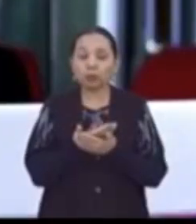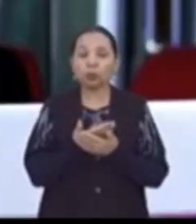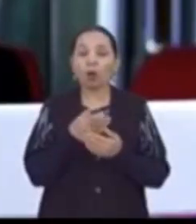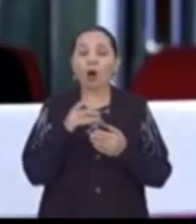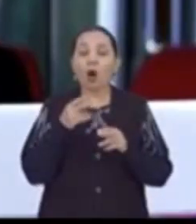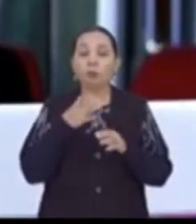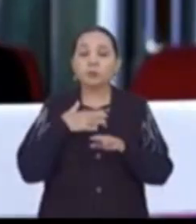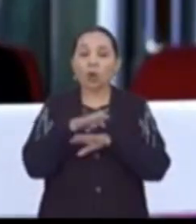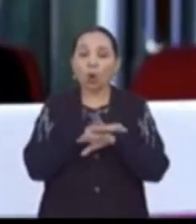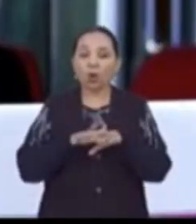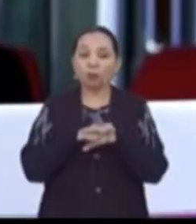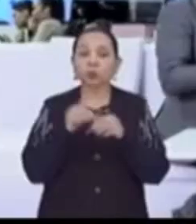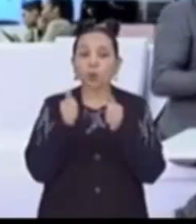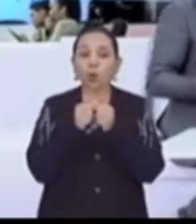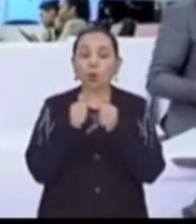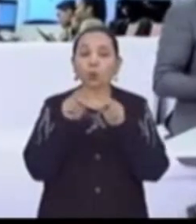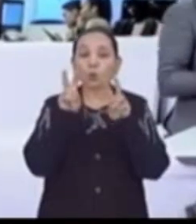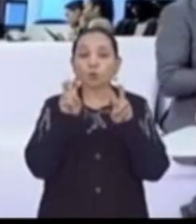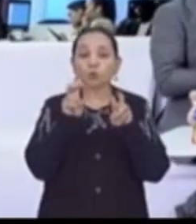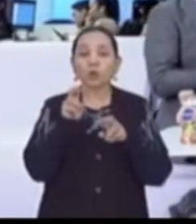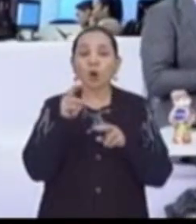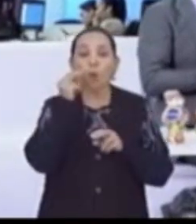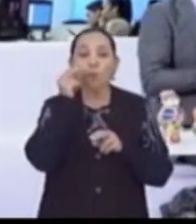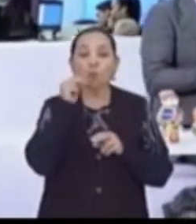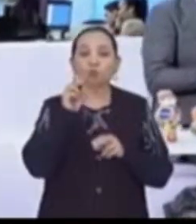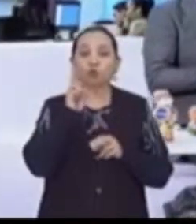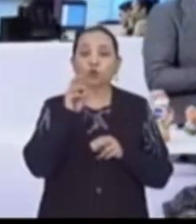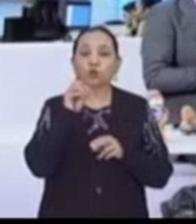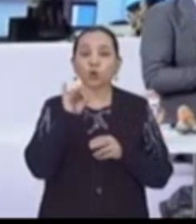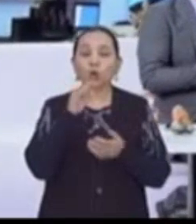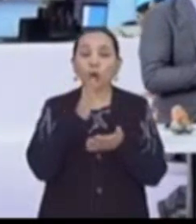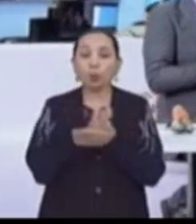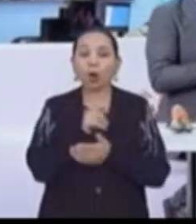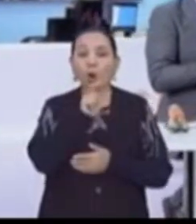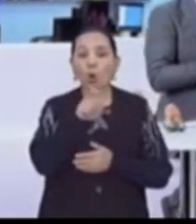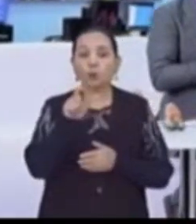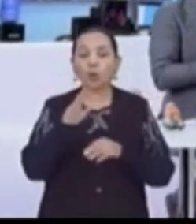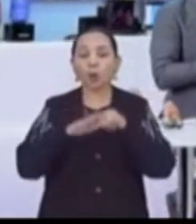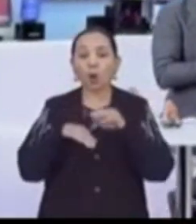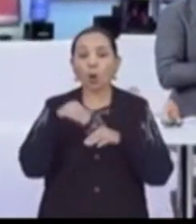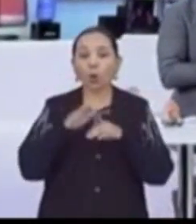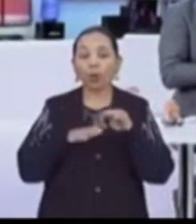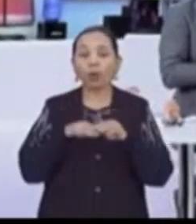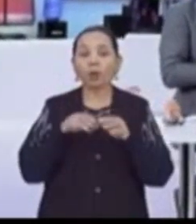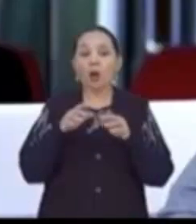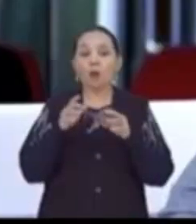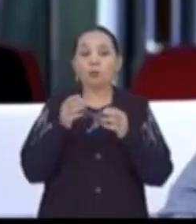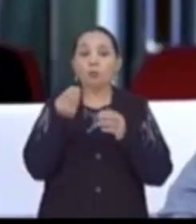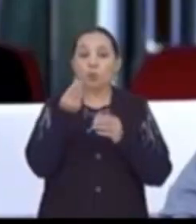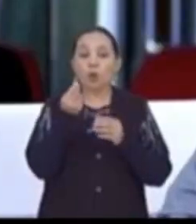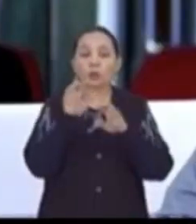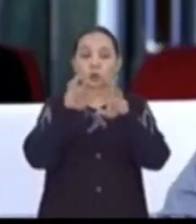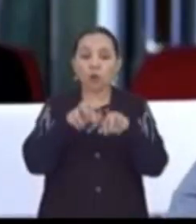Ва хатокорамизда шундай қўшриноқ ичида мушкетёрлар бор эканки, одамларнинг қўлидан буюмларни,